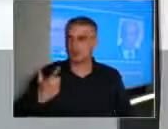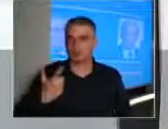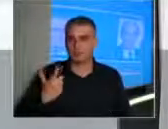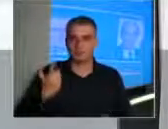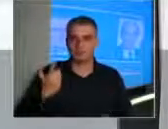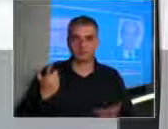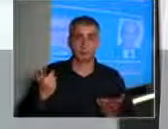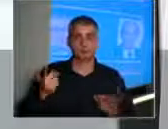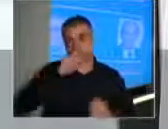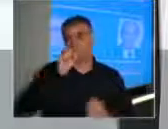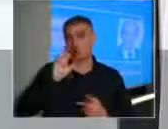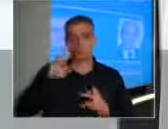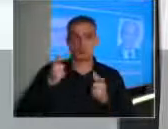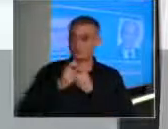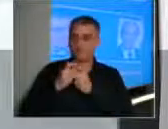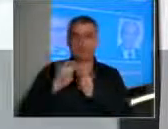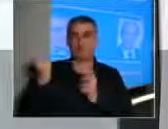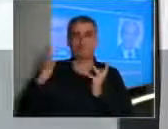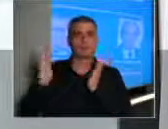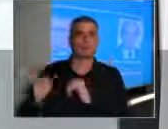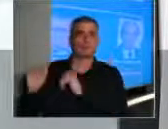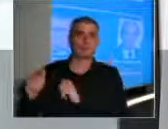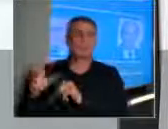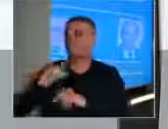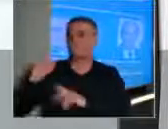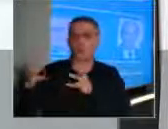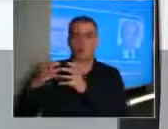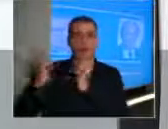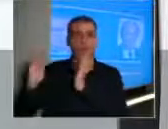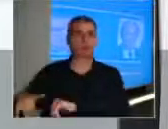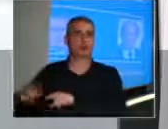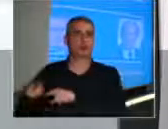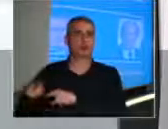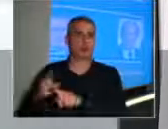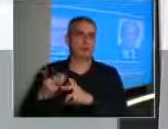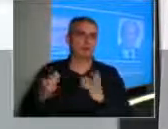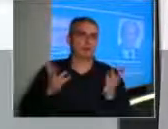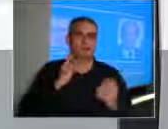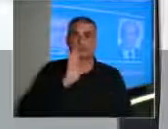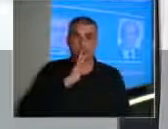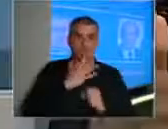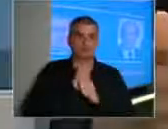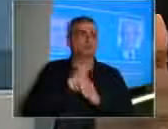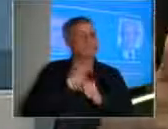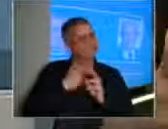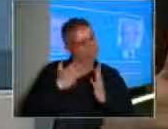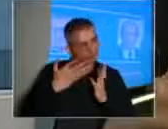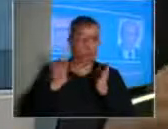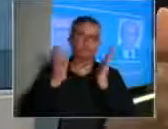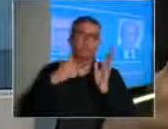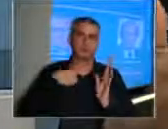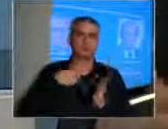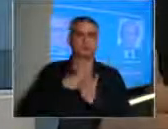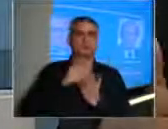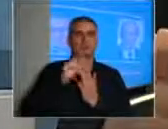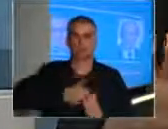למה, כי זה יכול להפיל מפלגות בימין, ואז להפיל לו את כל הגוש. כלומר, אם נתניהו יצליח יותר מדי... אז אני